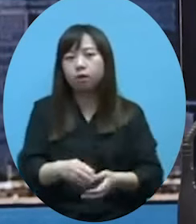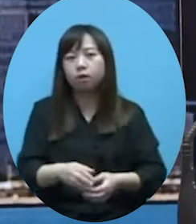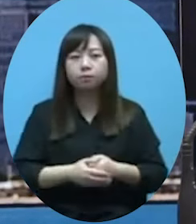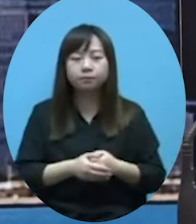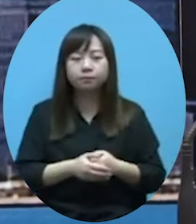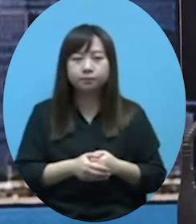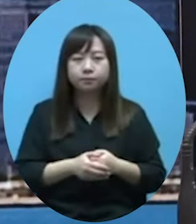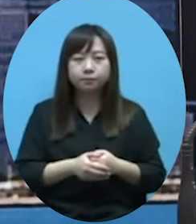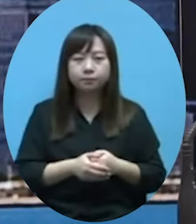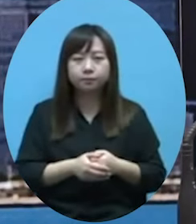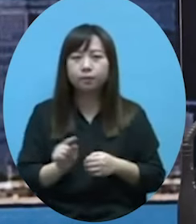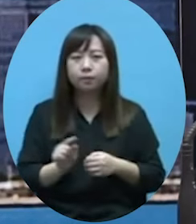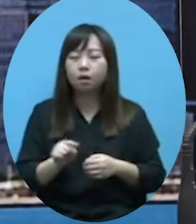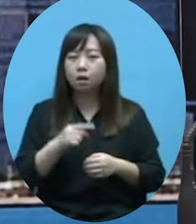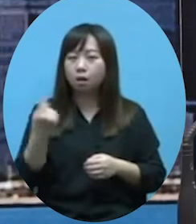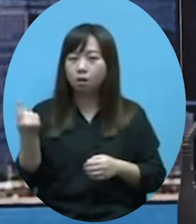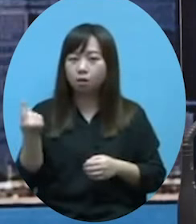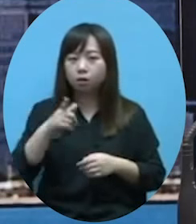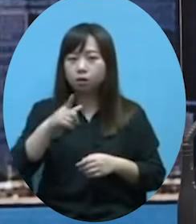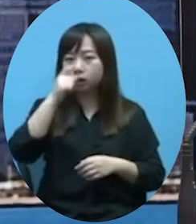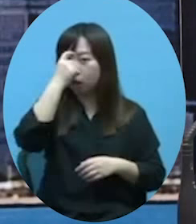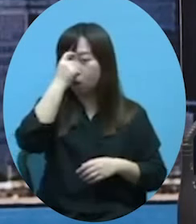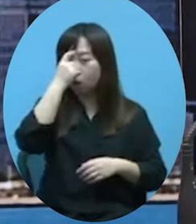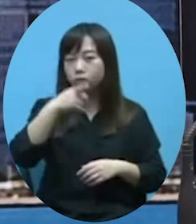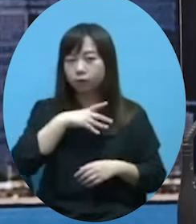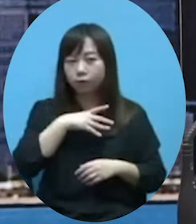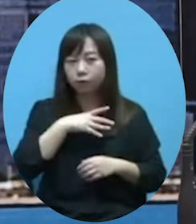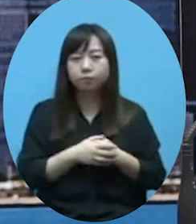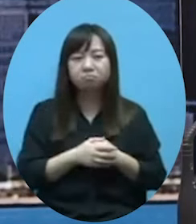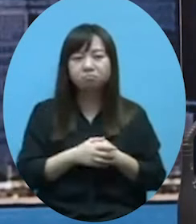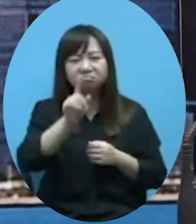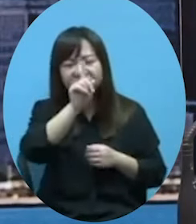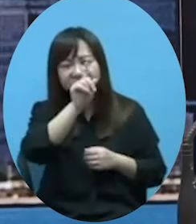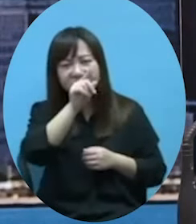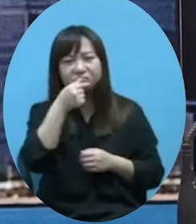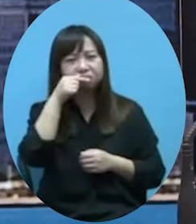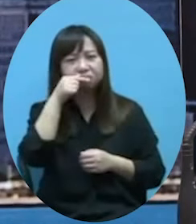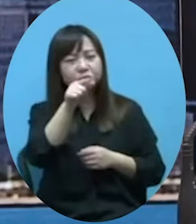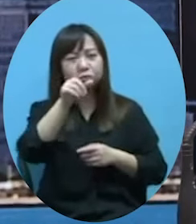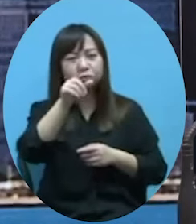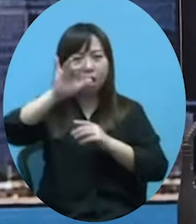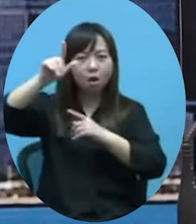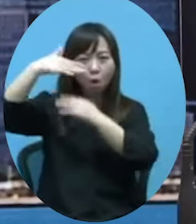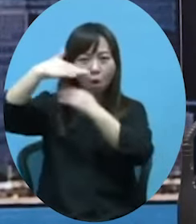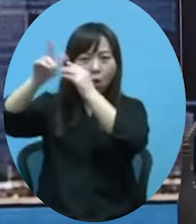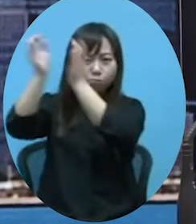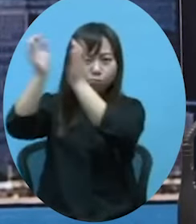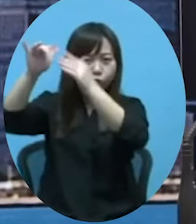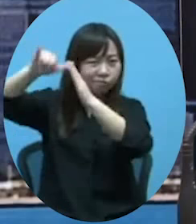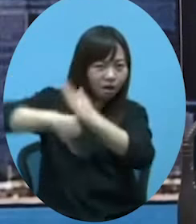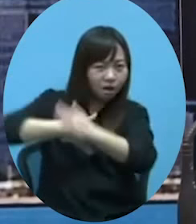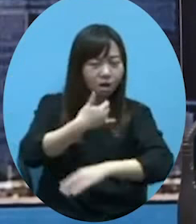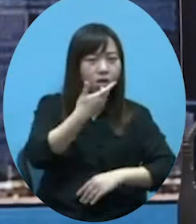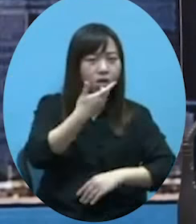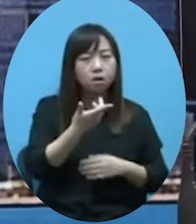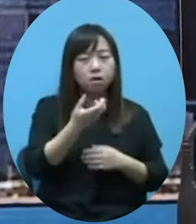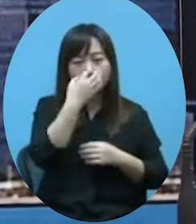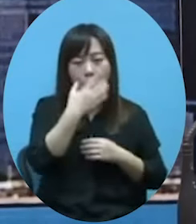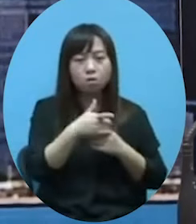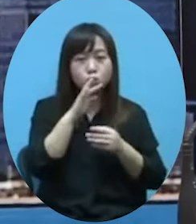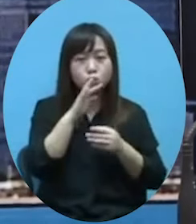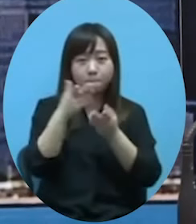那麼另外就是印度那個個案我們怎樣為之一個輸入性的個案呢就是他如果發